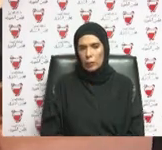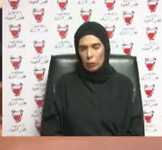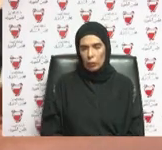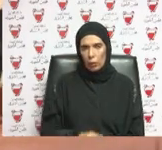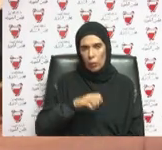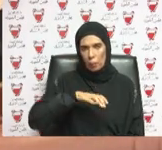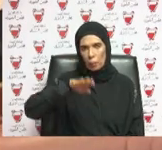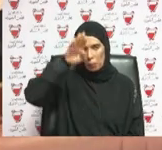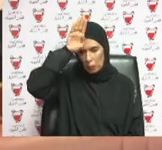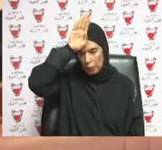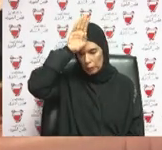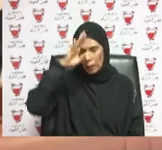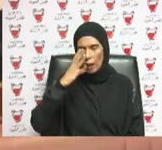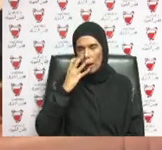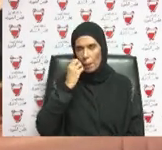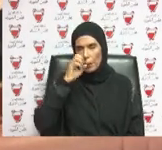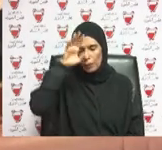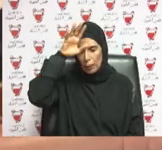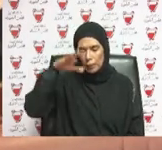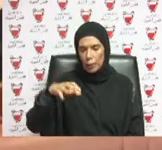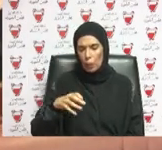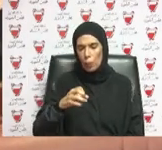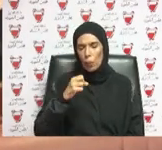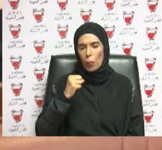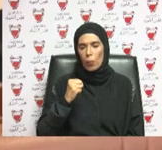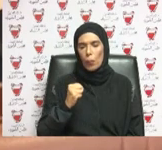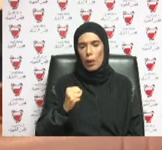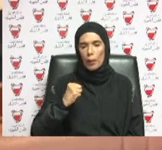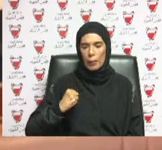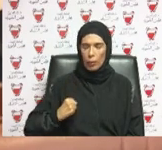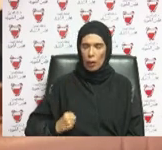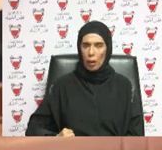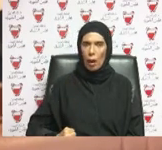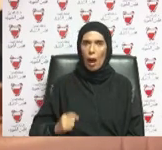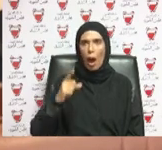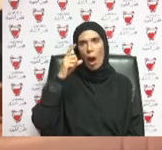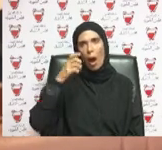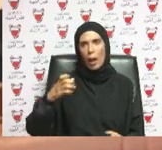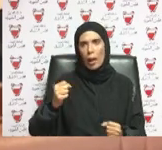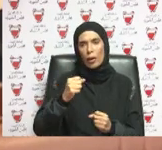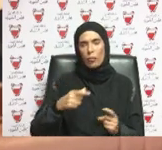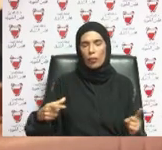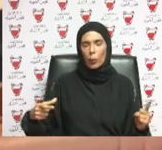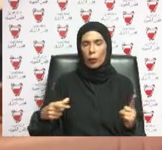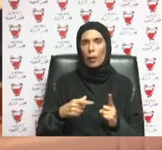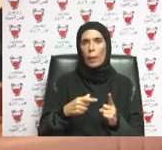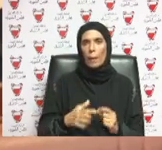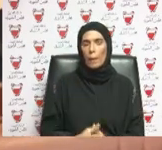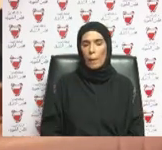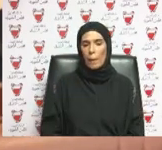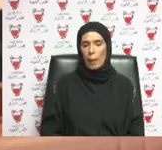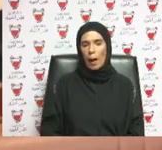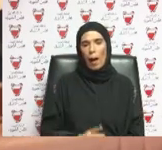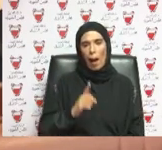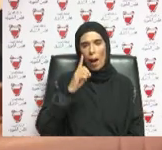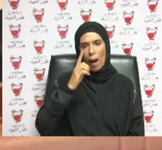المقام السامي لحضرة صاحب الجلالة الملك حمد بن عيسى آل خليفة ملك مملكة البحرين أطال الله